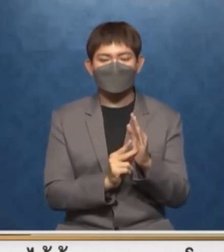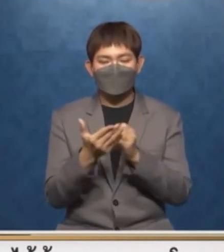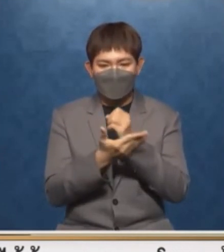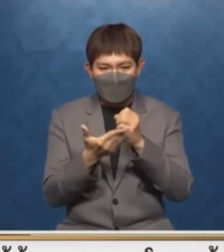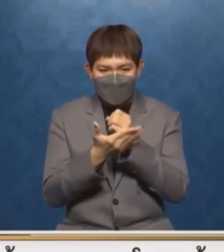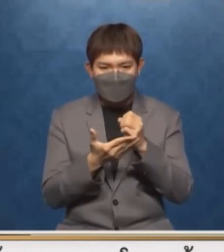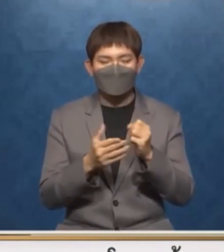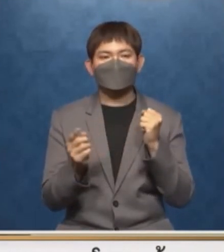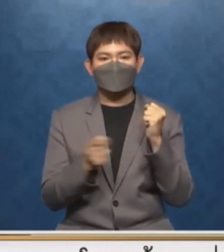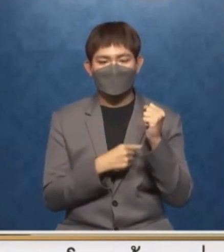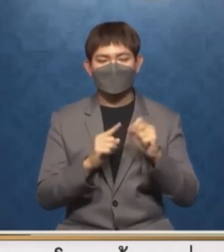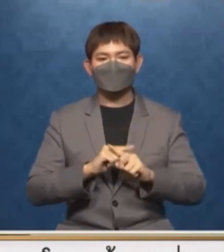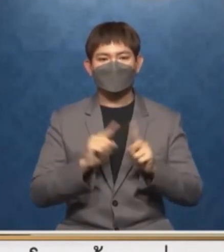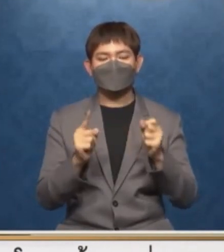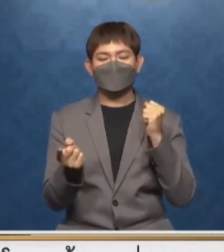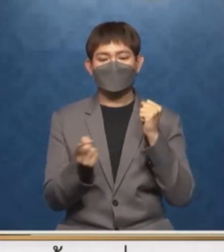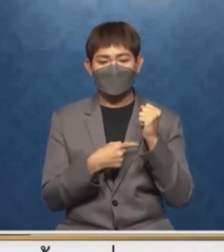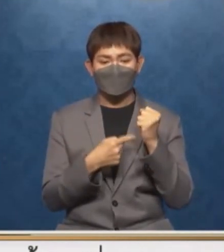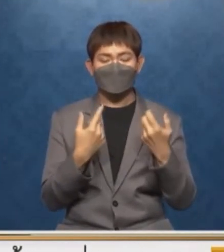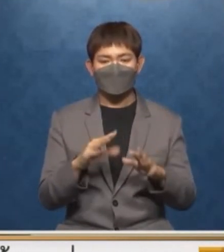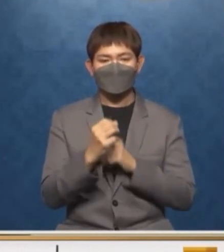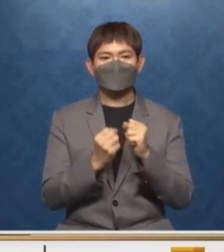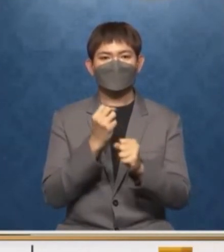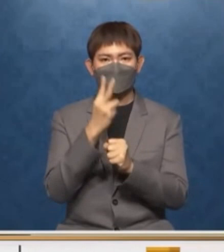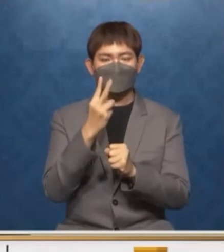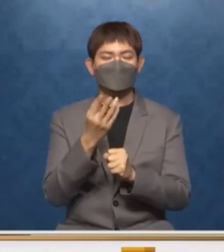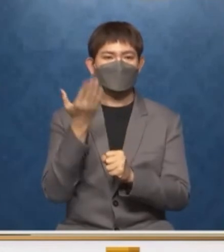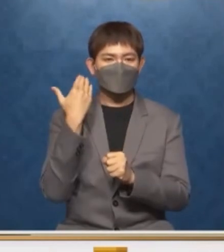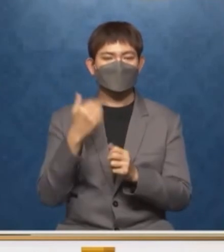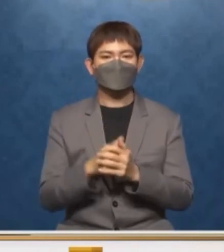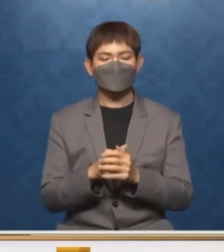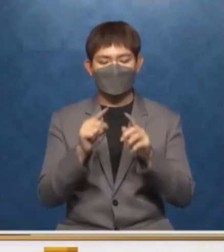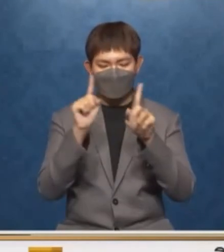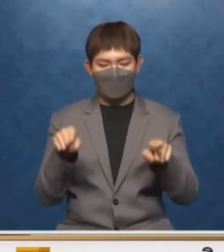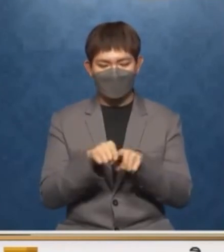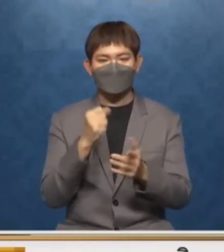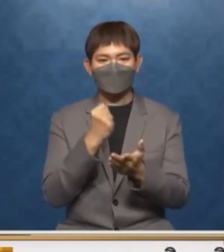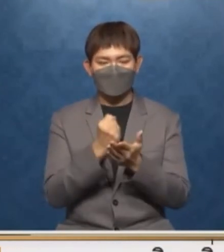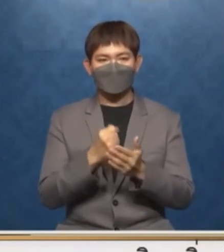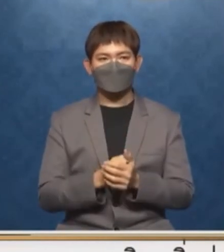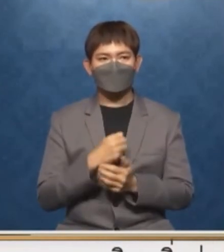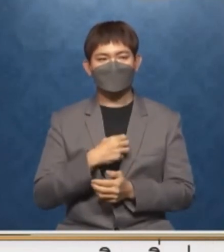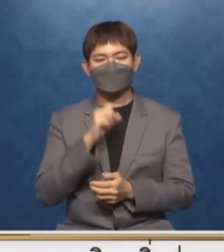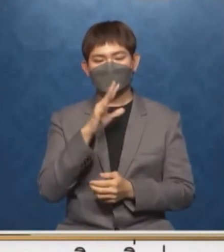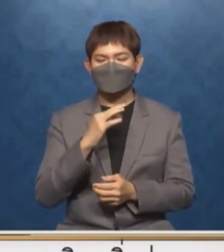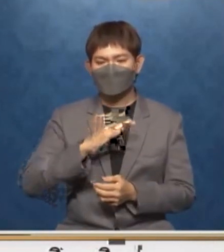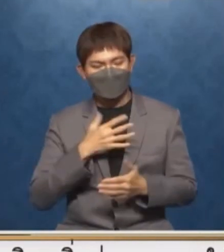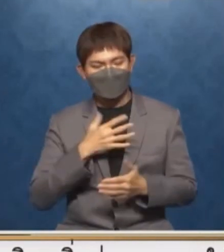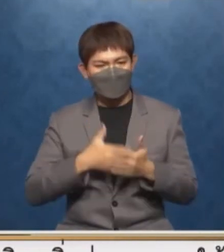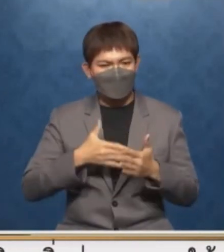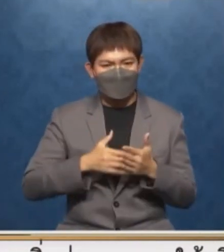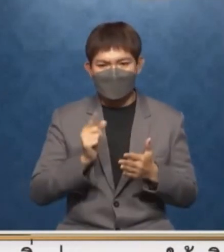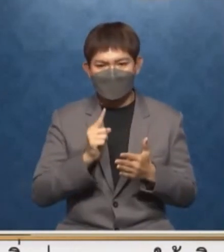ให้โทษเว้นแต่พ้นโทษมาแล้วไม่น้อยกว่า2ปีก่อนได้รับใบอนุญาตที่ผมบอกว่าอารมณ์ค้างท่านประธานครับกรรมาธิการช่